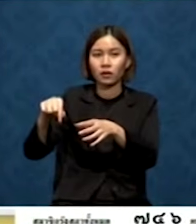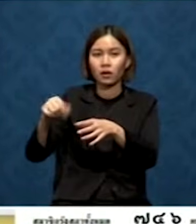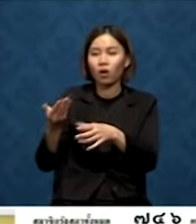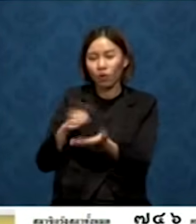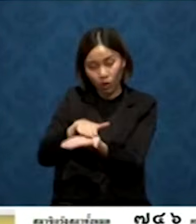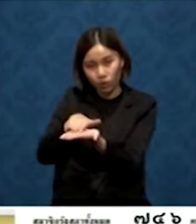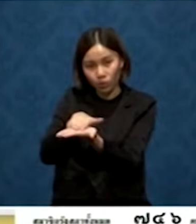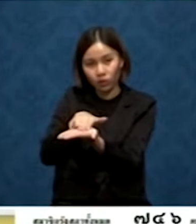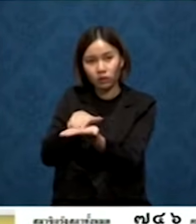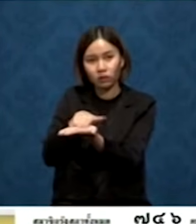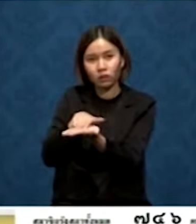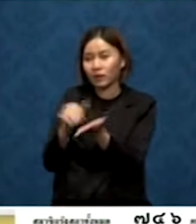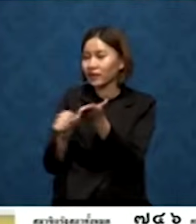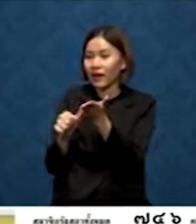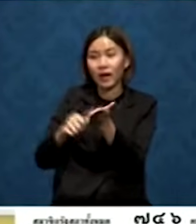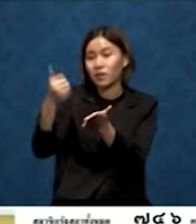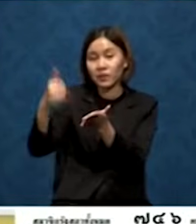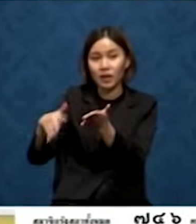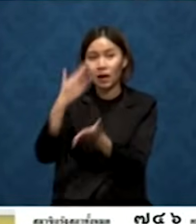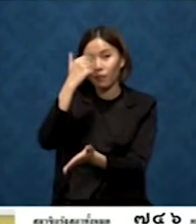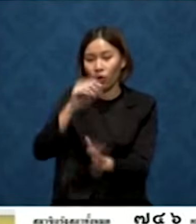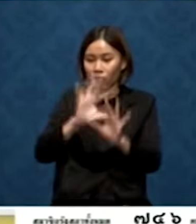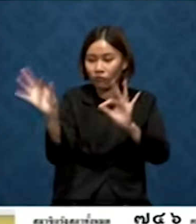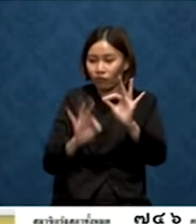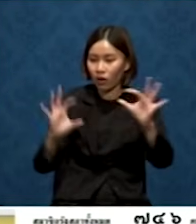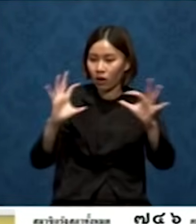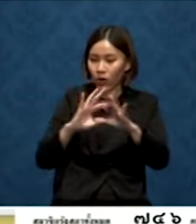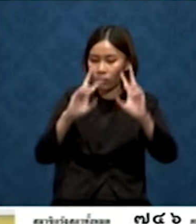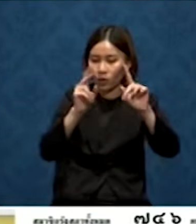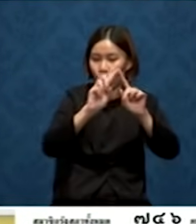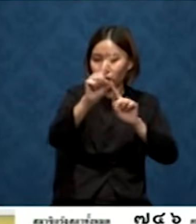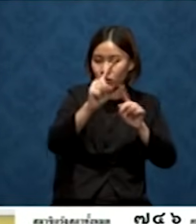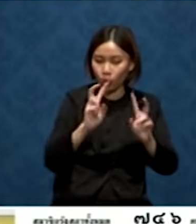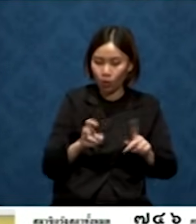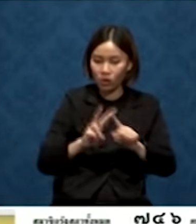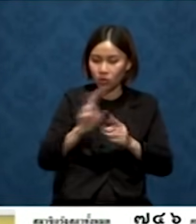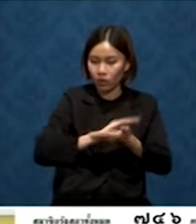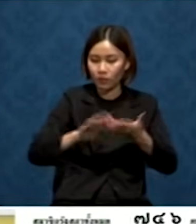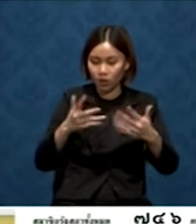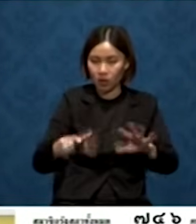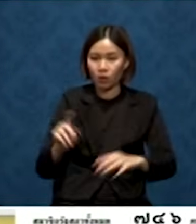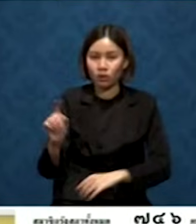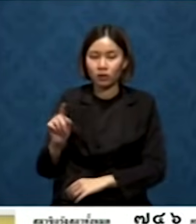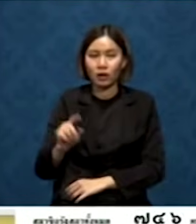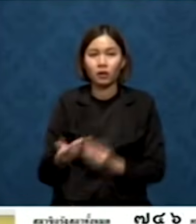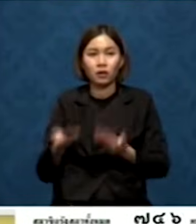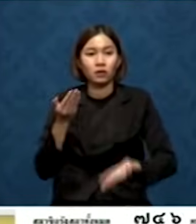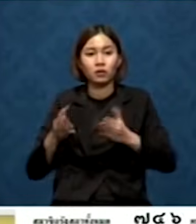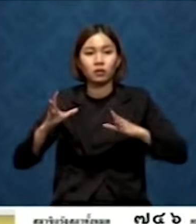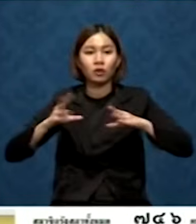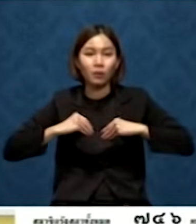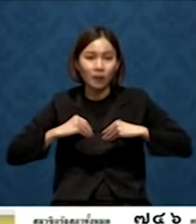ขออภัยด้วยแก้ไขไม่ได้เพราะท่านล็อกเนื้อหาหมวด 1หมวด 2เป็นที่เรียบร้อยแล้วหรือท่านจะยอมครับ